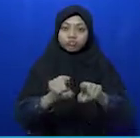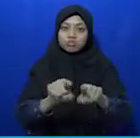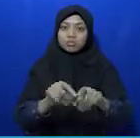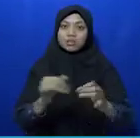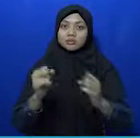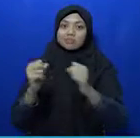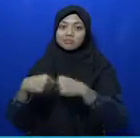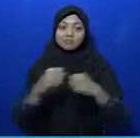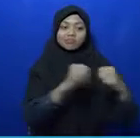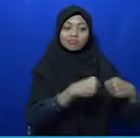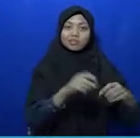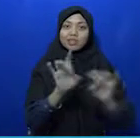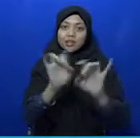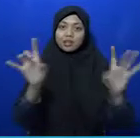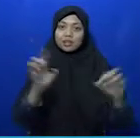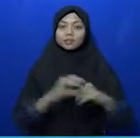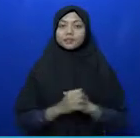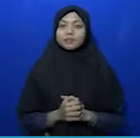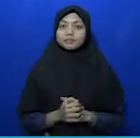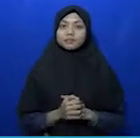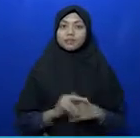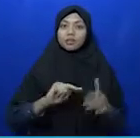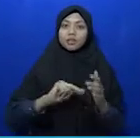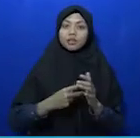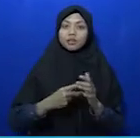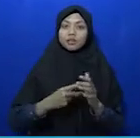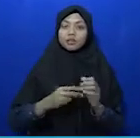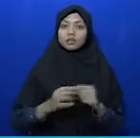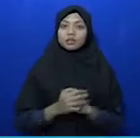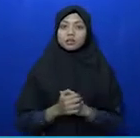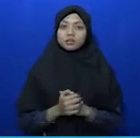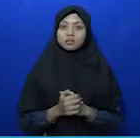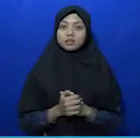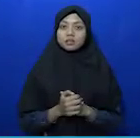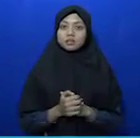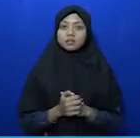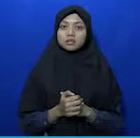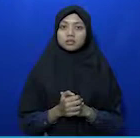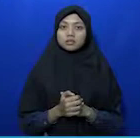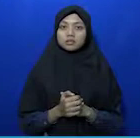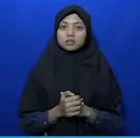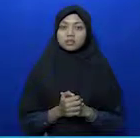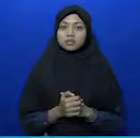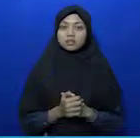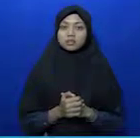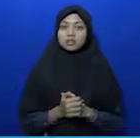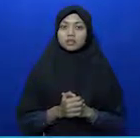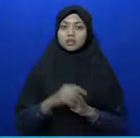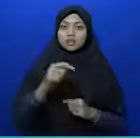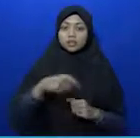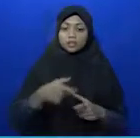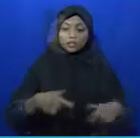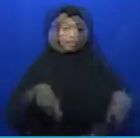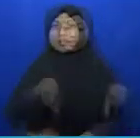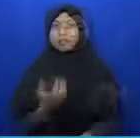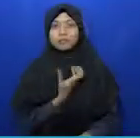sendirinya dikonversi ke saham yang nilainya 40% tadi? Iya, betul. Oke. Jadi jelas ya, Mas Damianus. Saya ingin